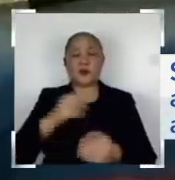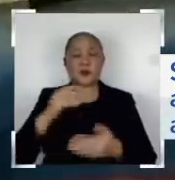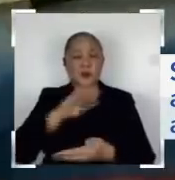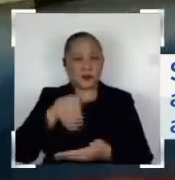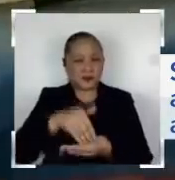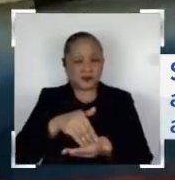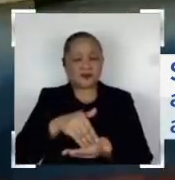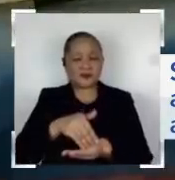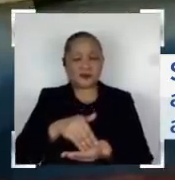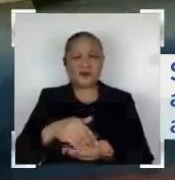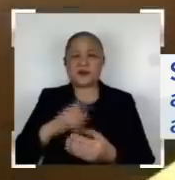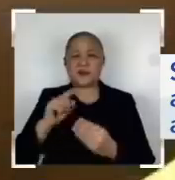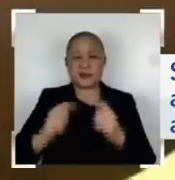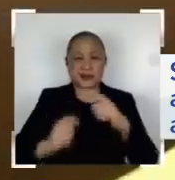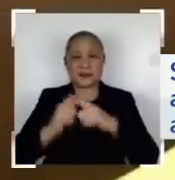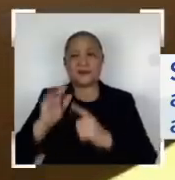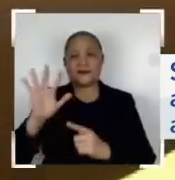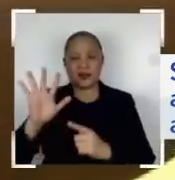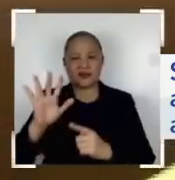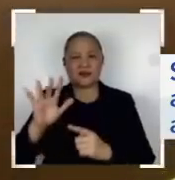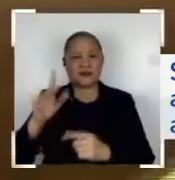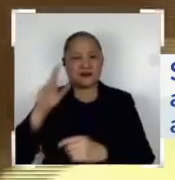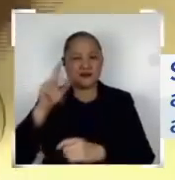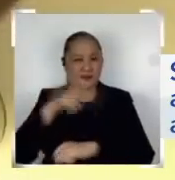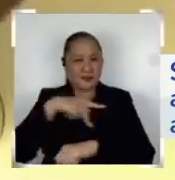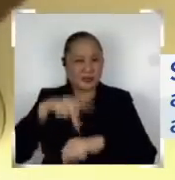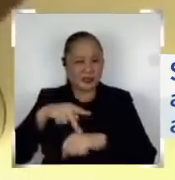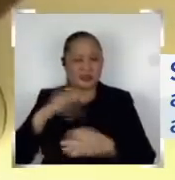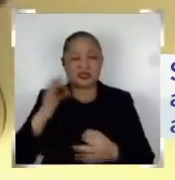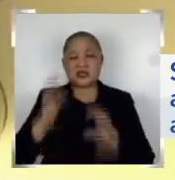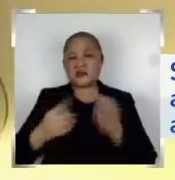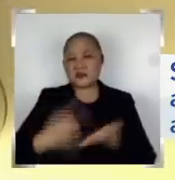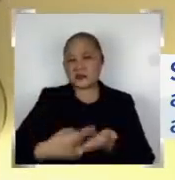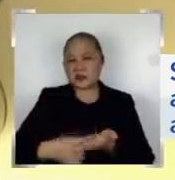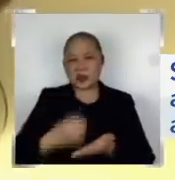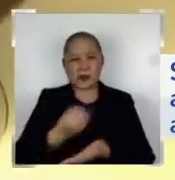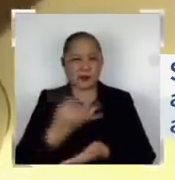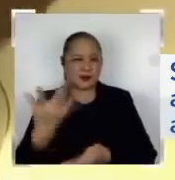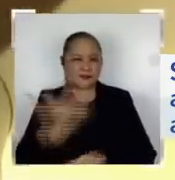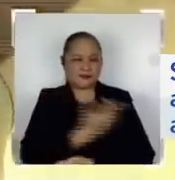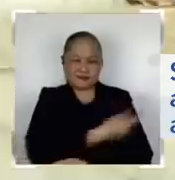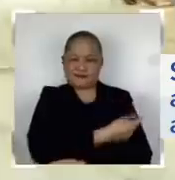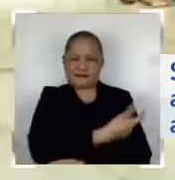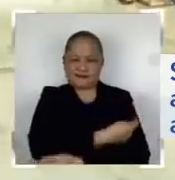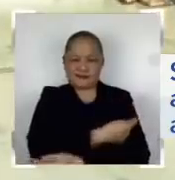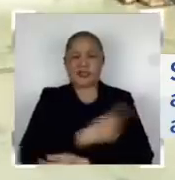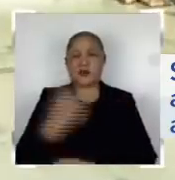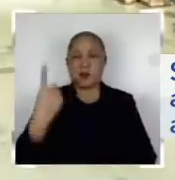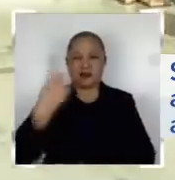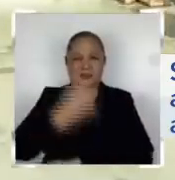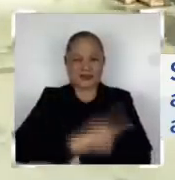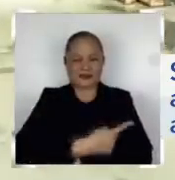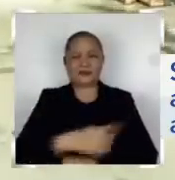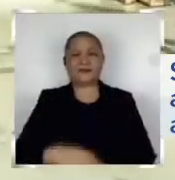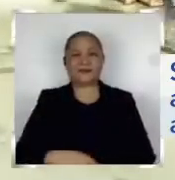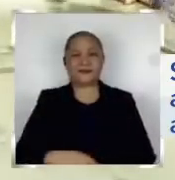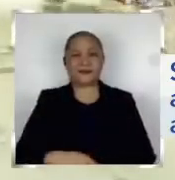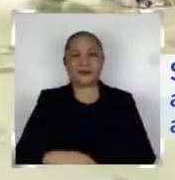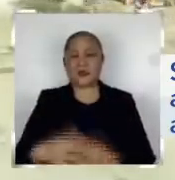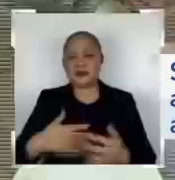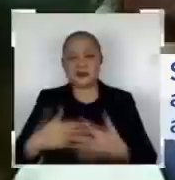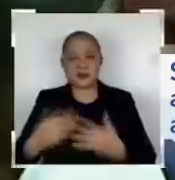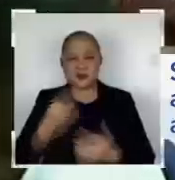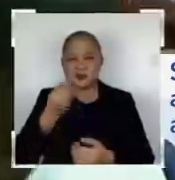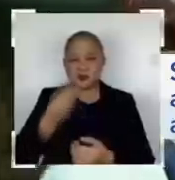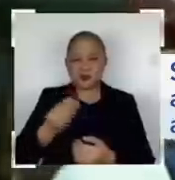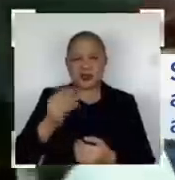top 5 spot ang Pilipinas kung pag-uusapan ng bilang ng vaccination sa loob ng isang araw. Kapos man ang halos kalahating milyon sa